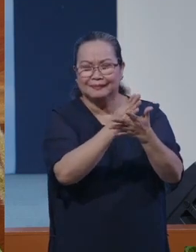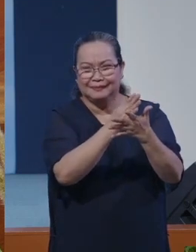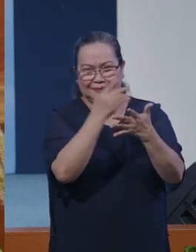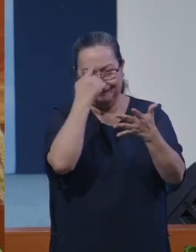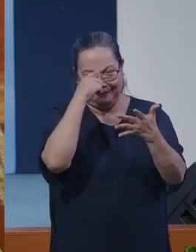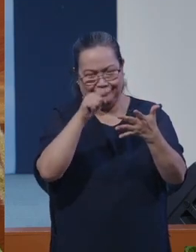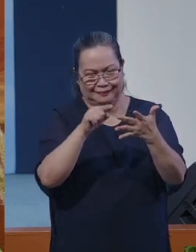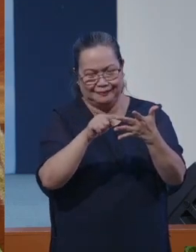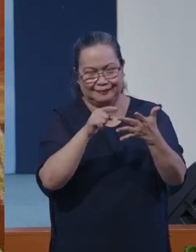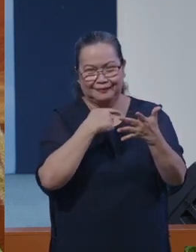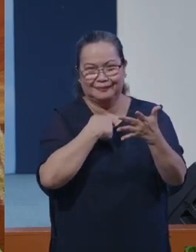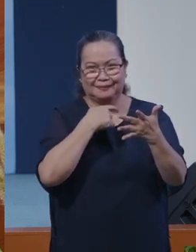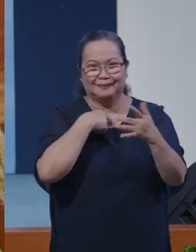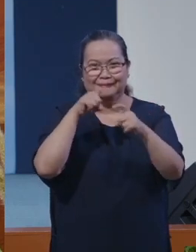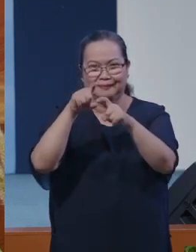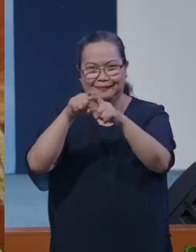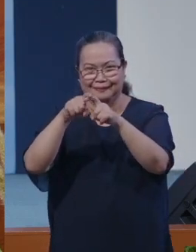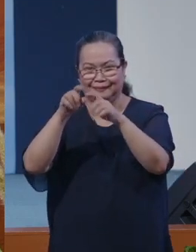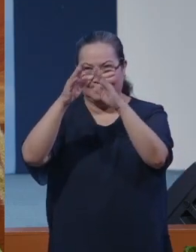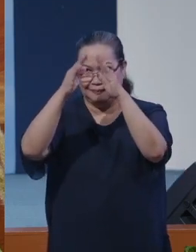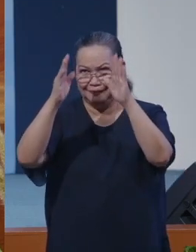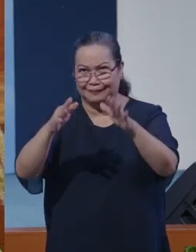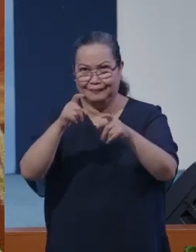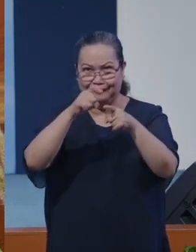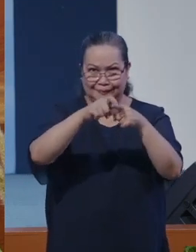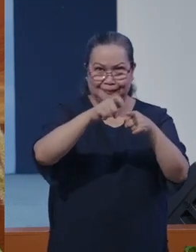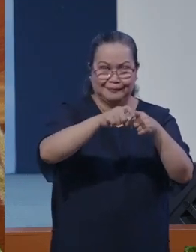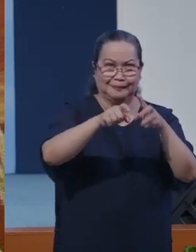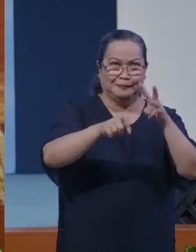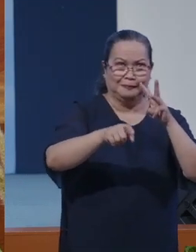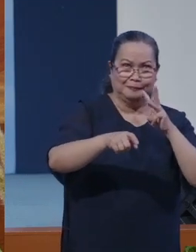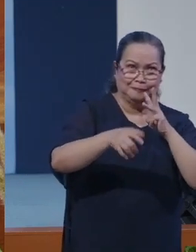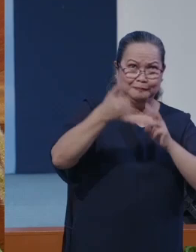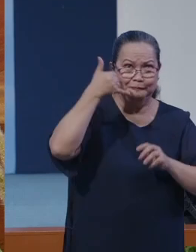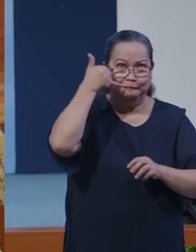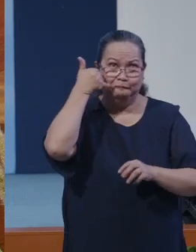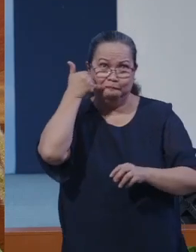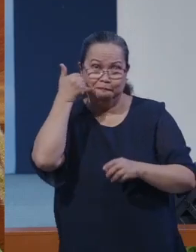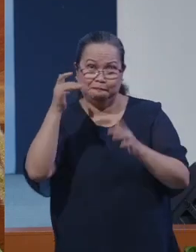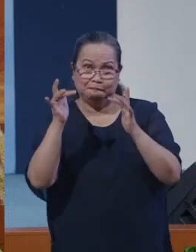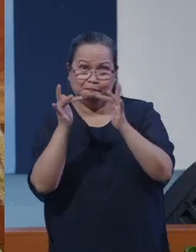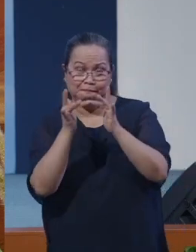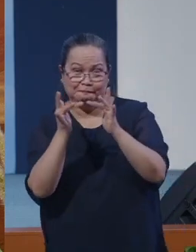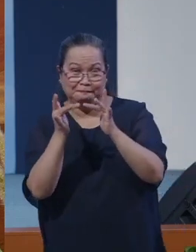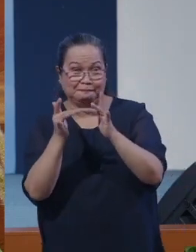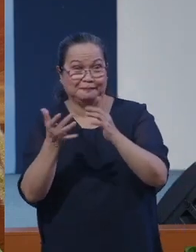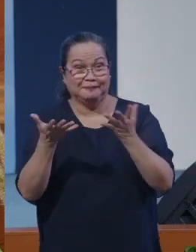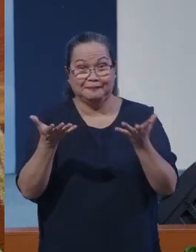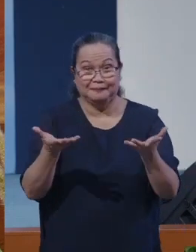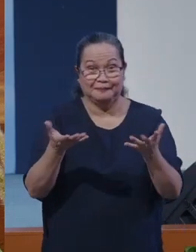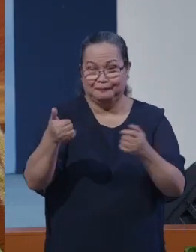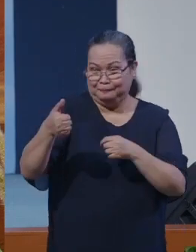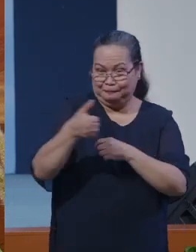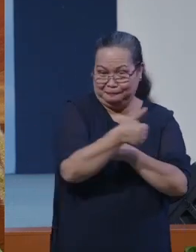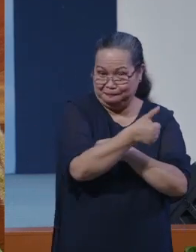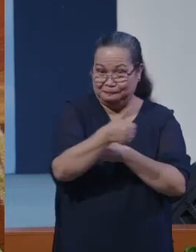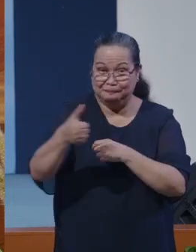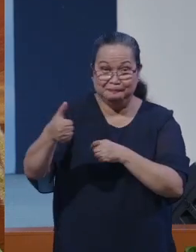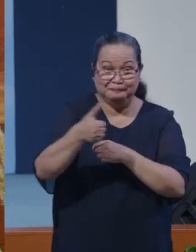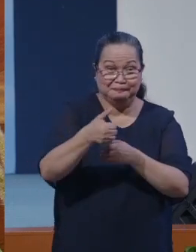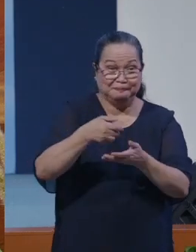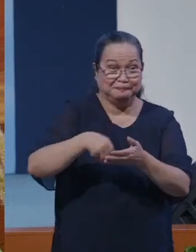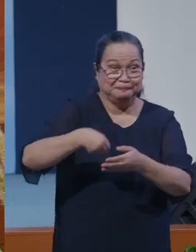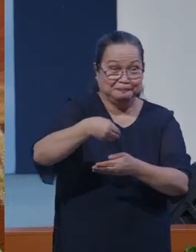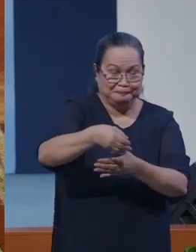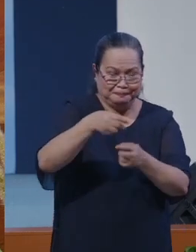sa upa ng bahay, para sa kuryente, para sa tubig, para sa telepono, para sa transportation,